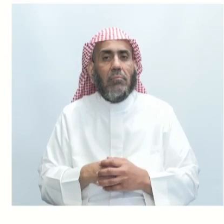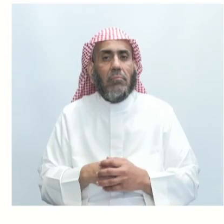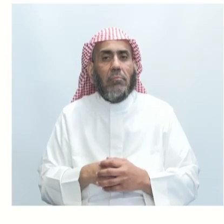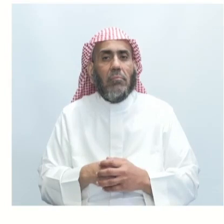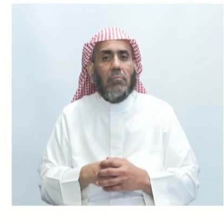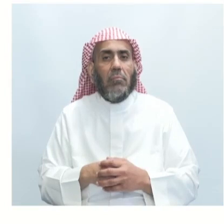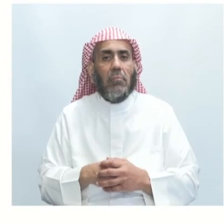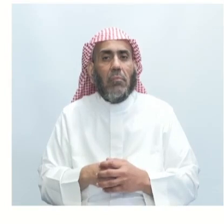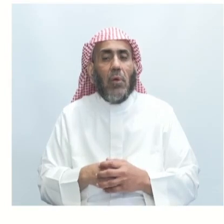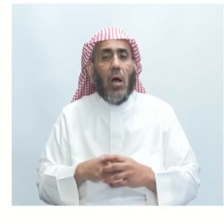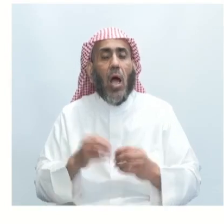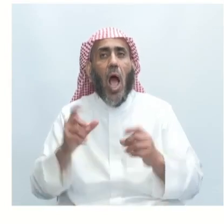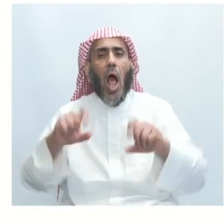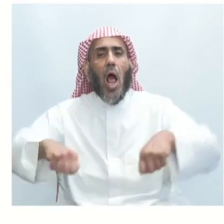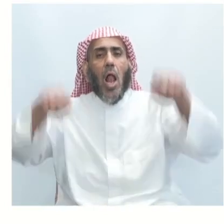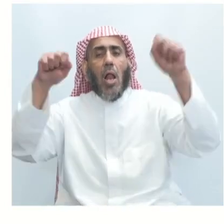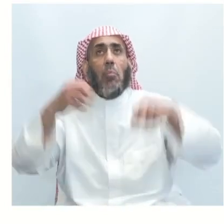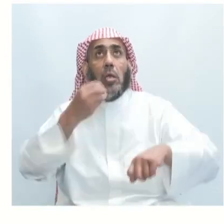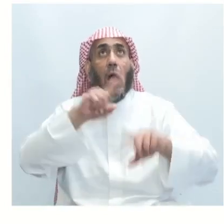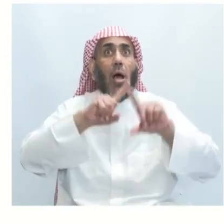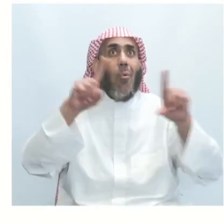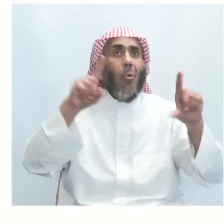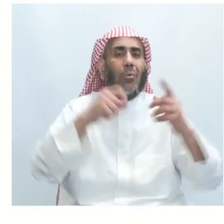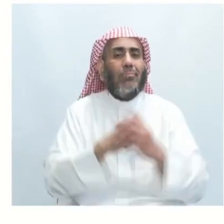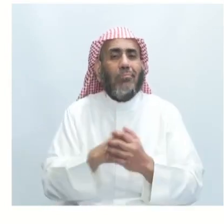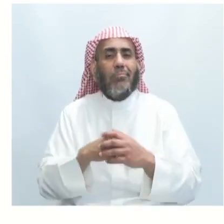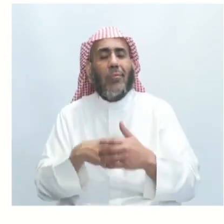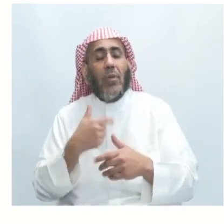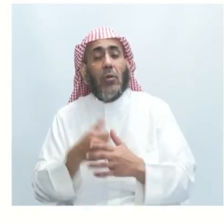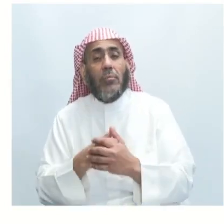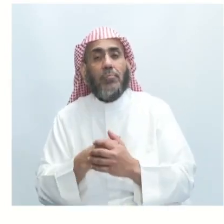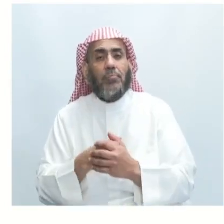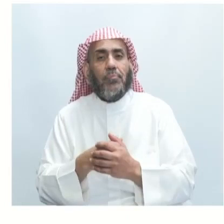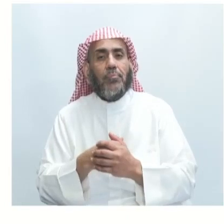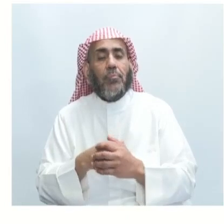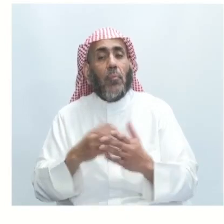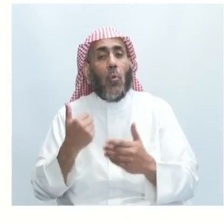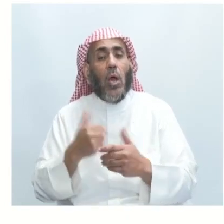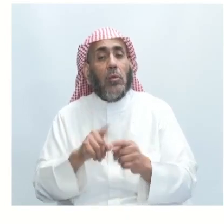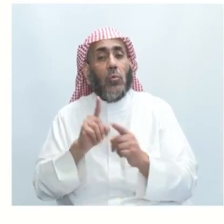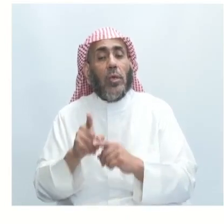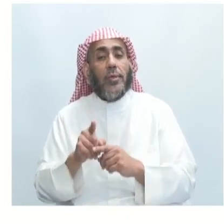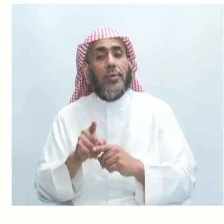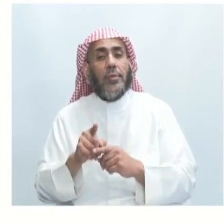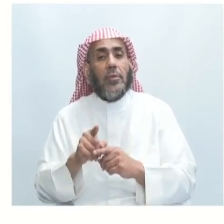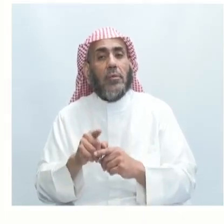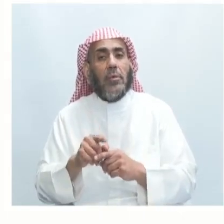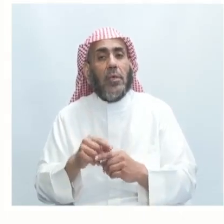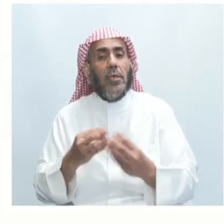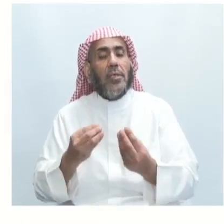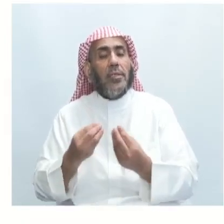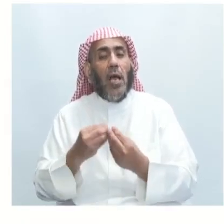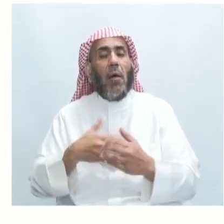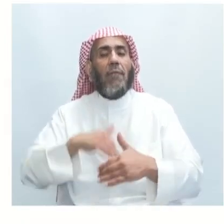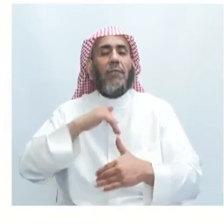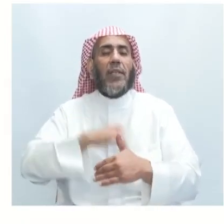دائما المطاعم وغيرها في حاله اذا كنت او كانت هناك استجابه